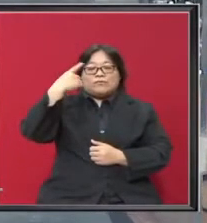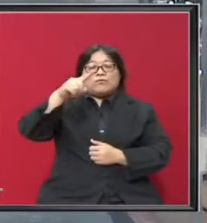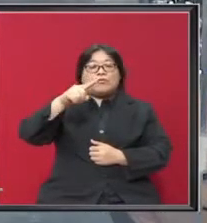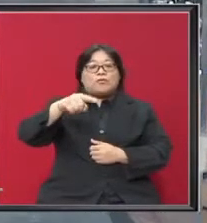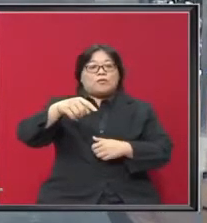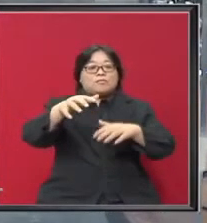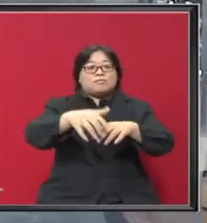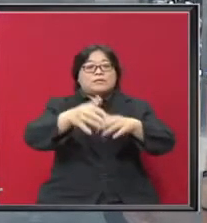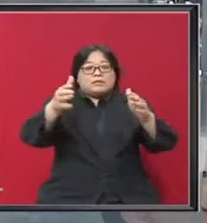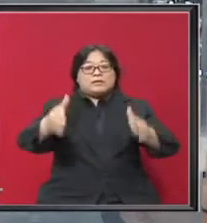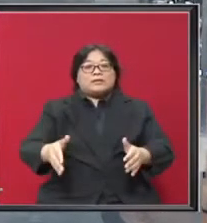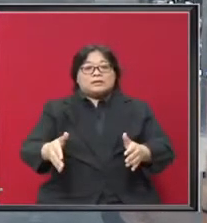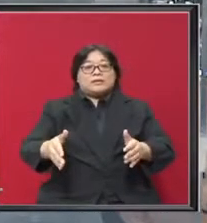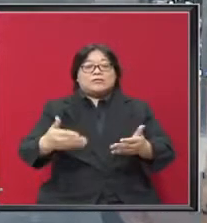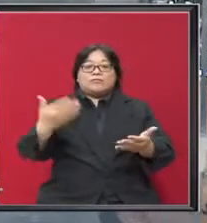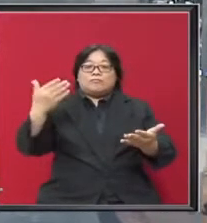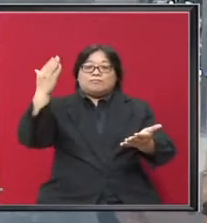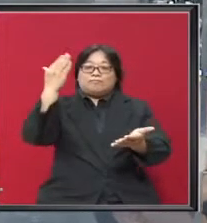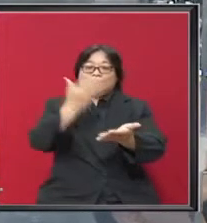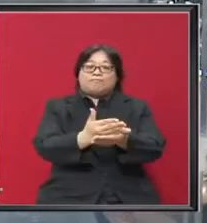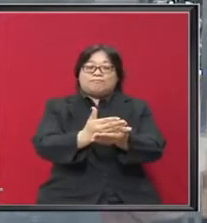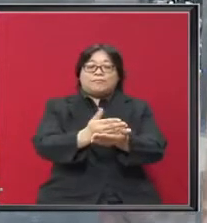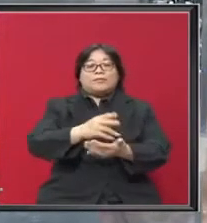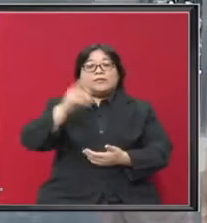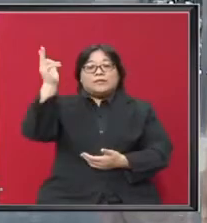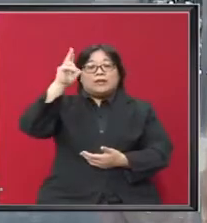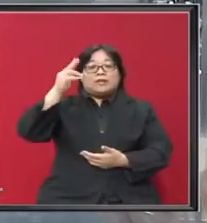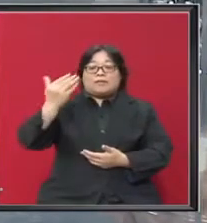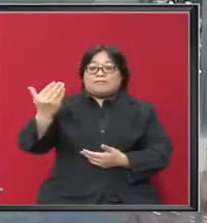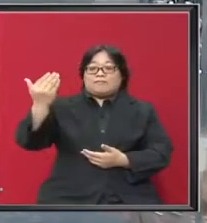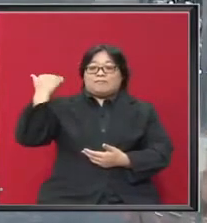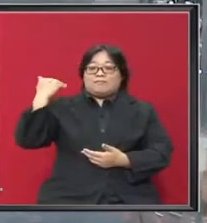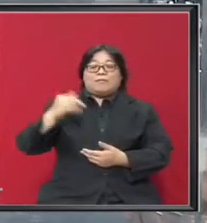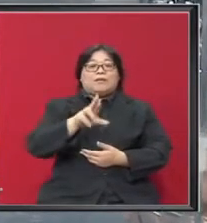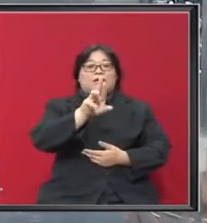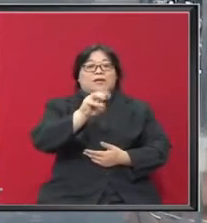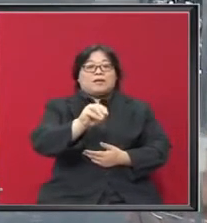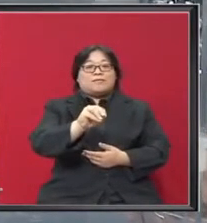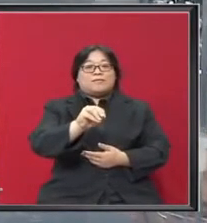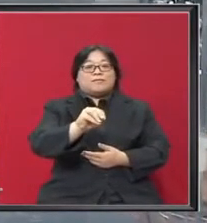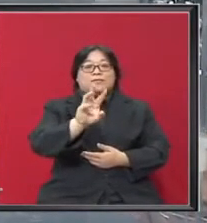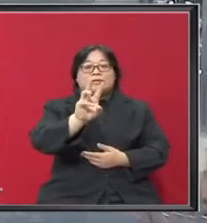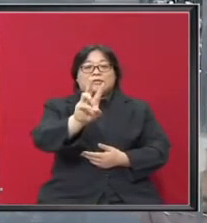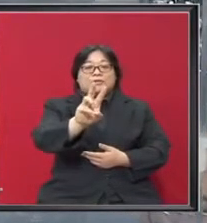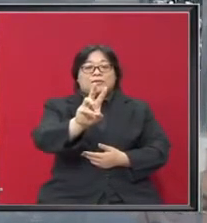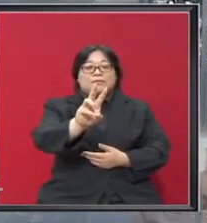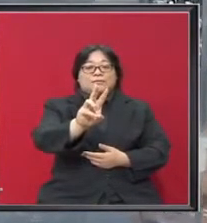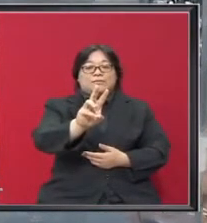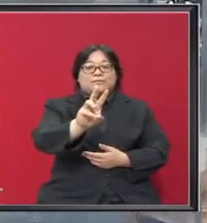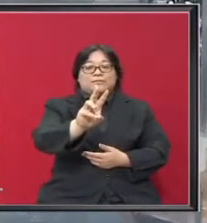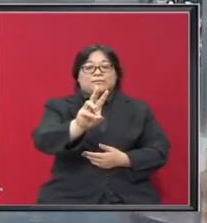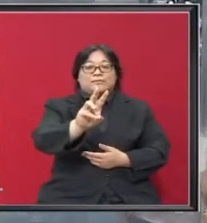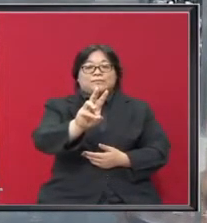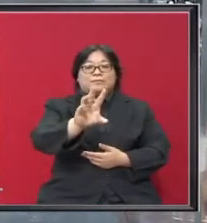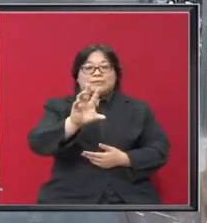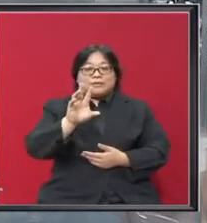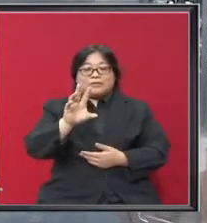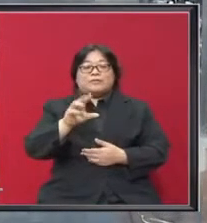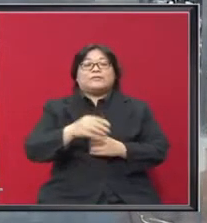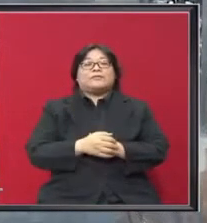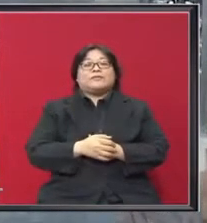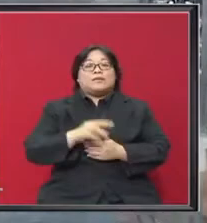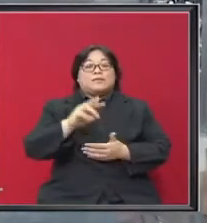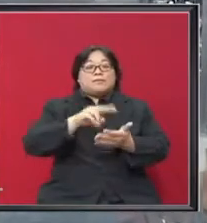telah diberhentikan oleh kerajaan terdahulu sebanyak rm600 yang